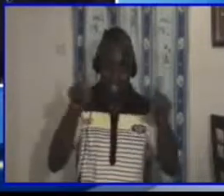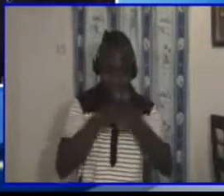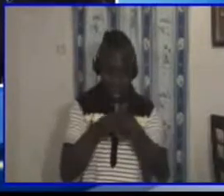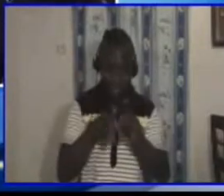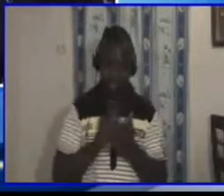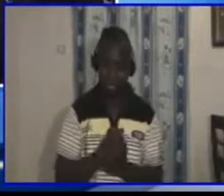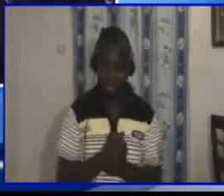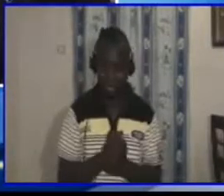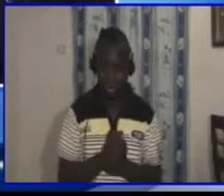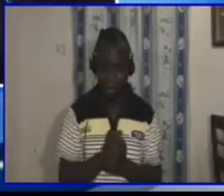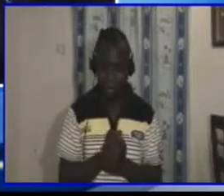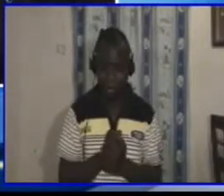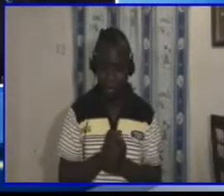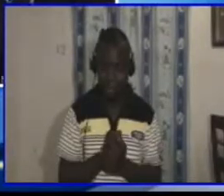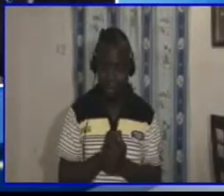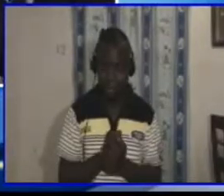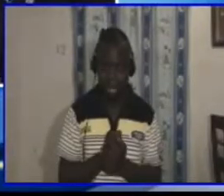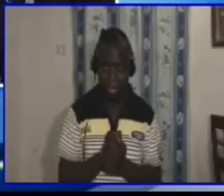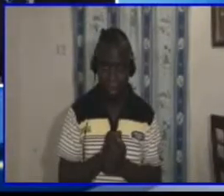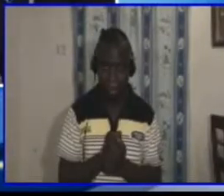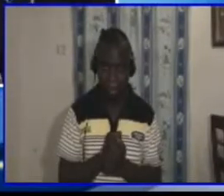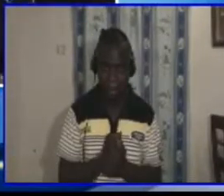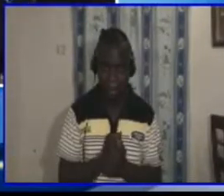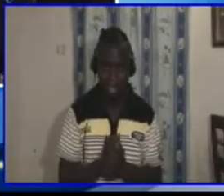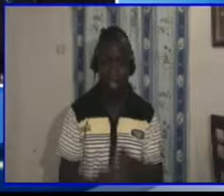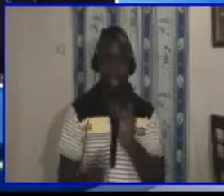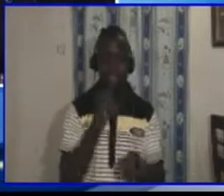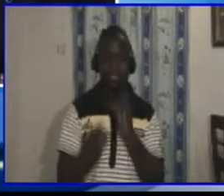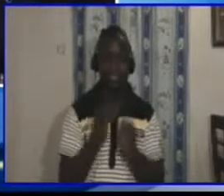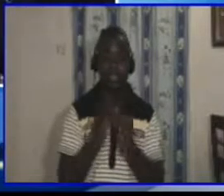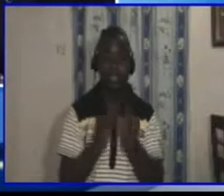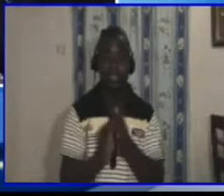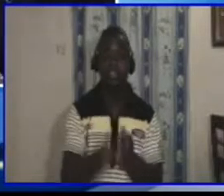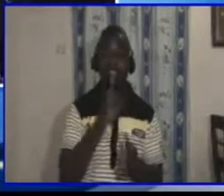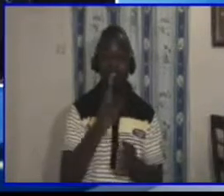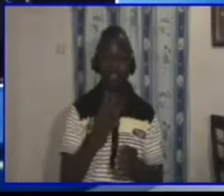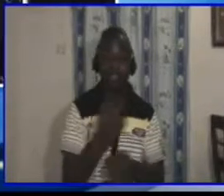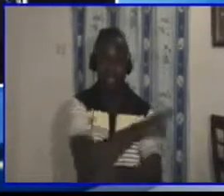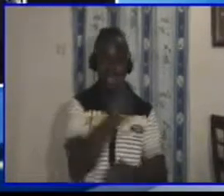dato così miei cari fratelli e sorelle